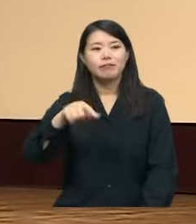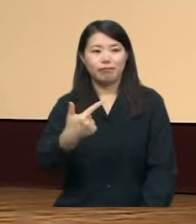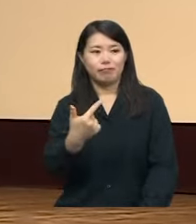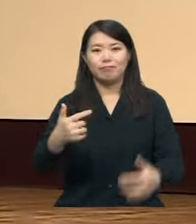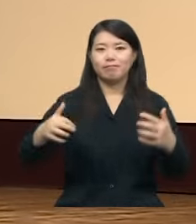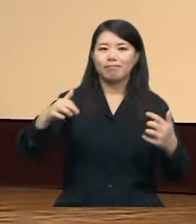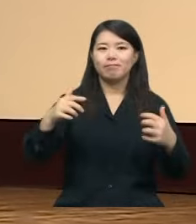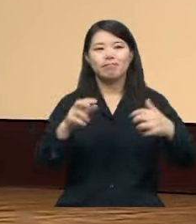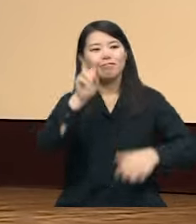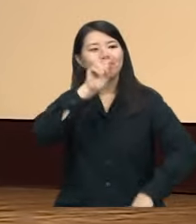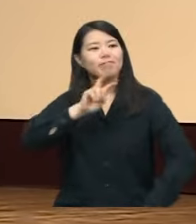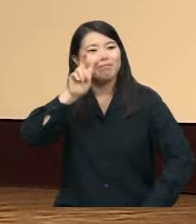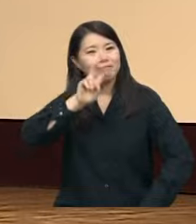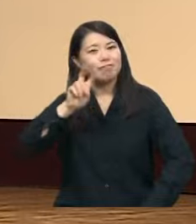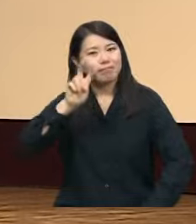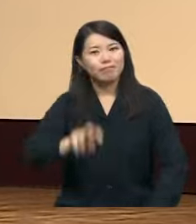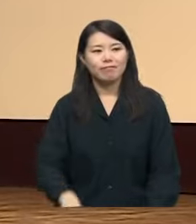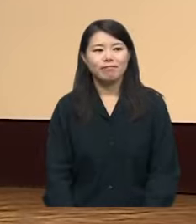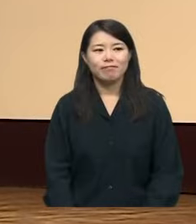솜씨를 선보이는가 하면